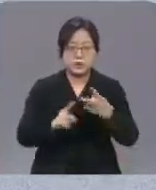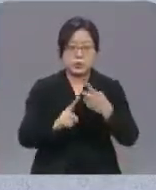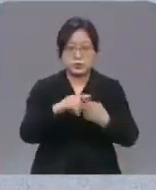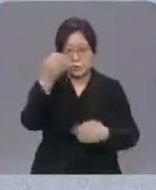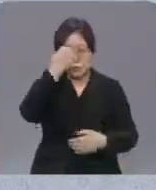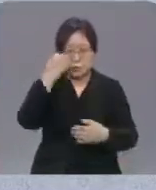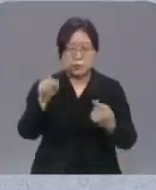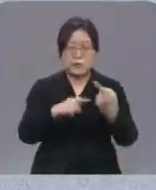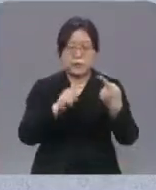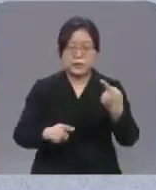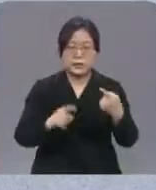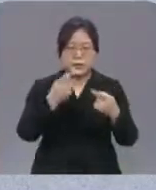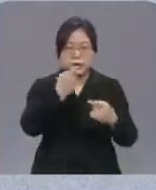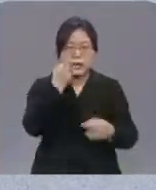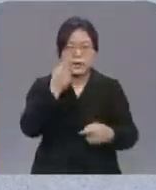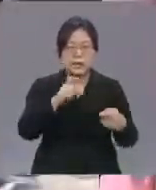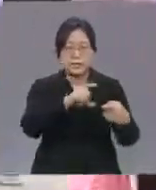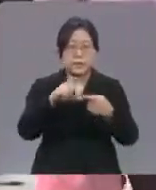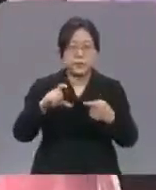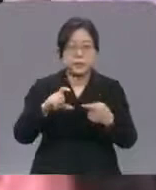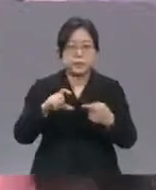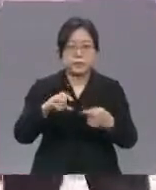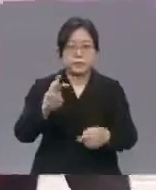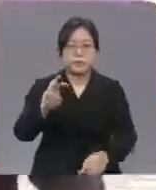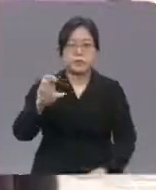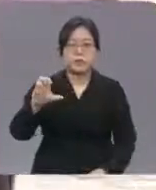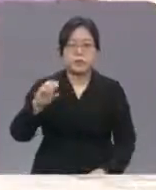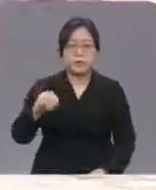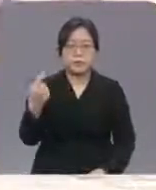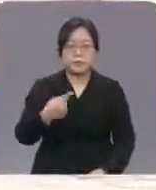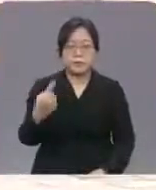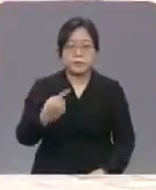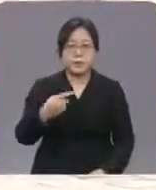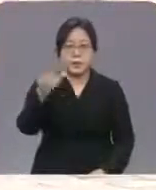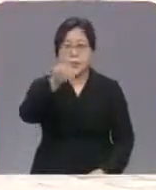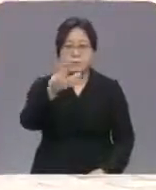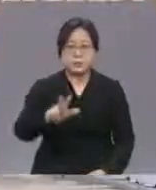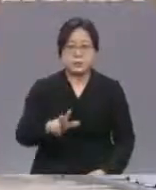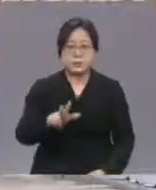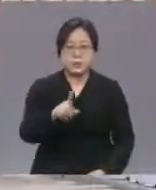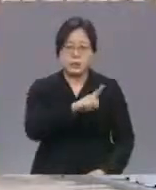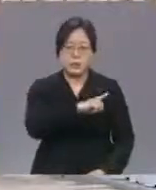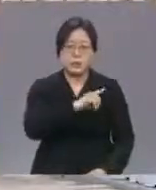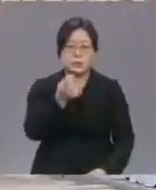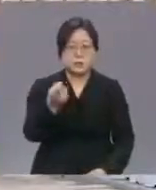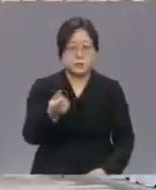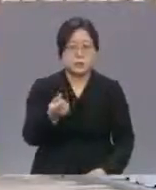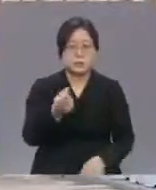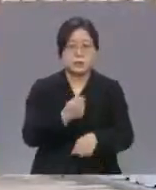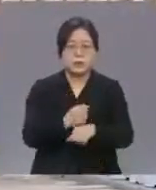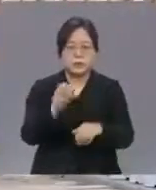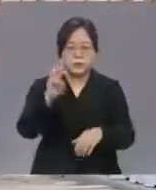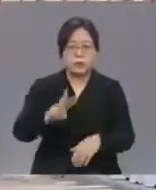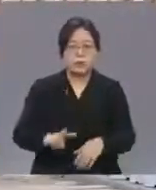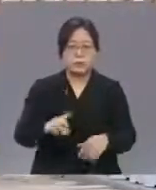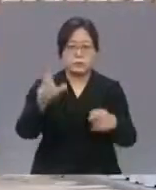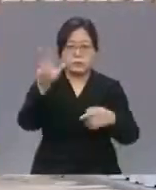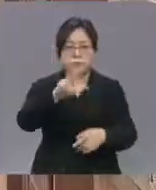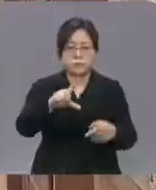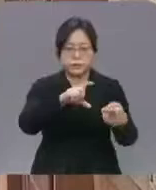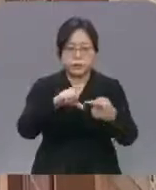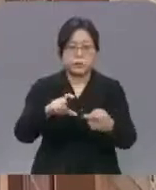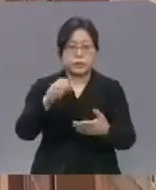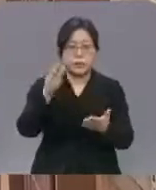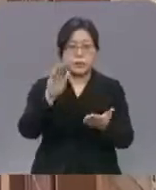학생 1인당 월 평균 사교육비는 35만 천 원으로 전국에서 가장 적었고 광주 역시 전국